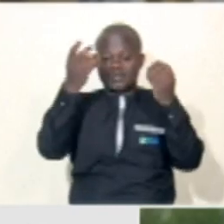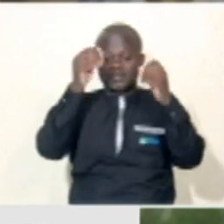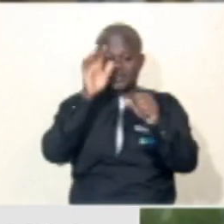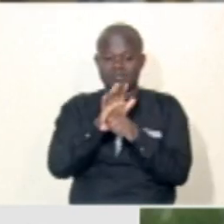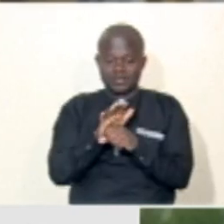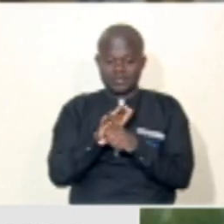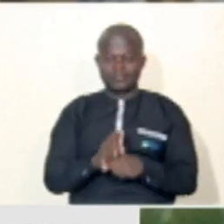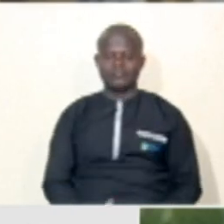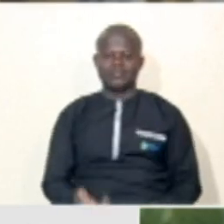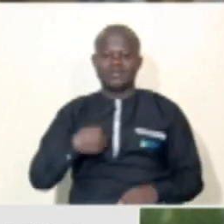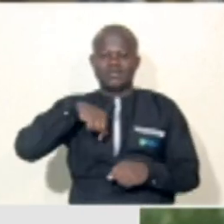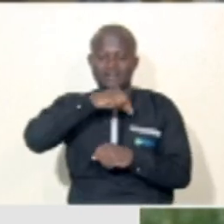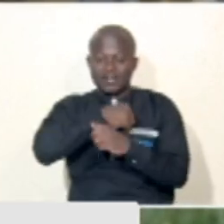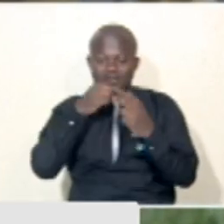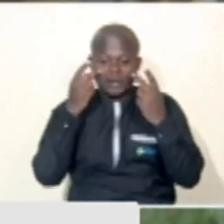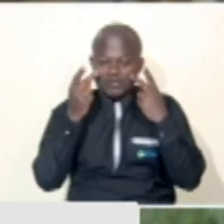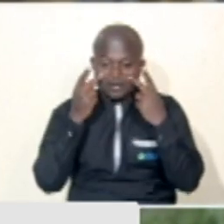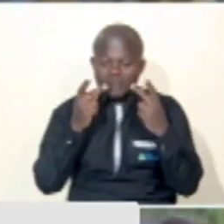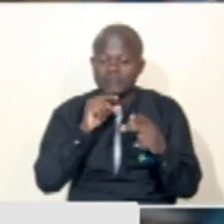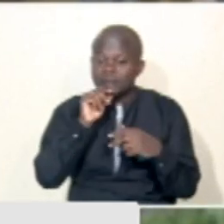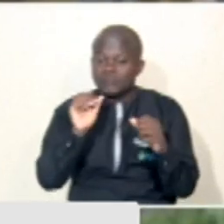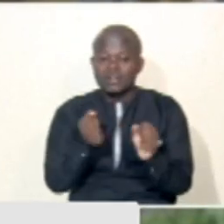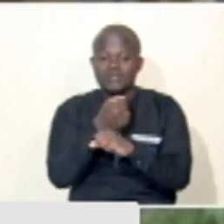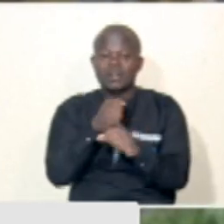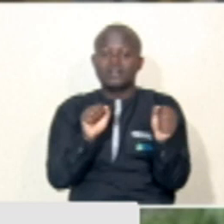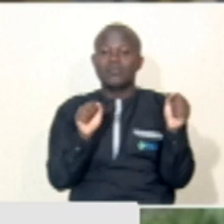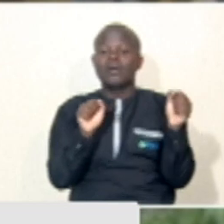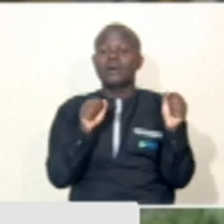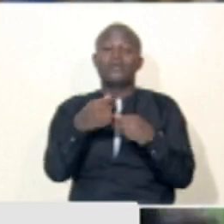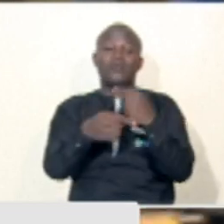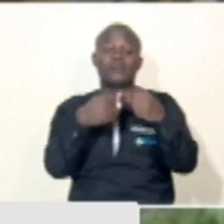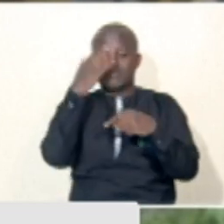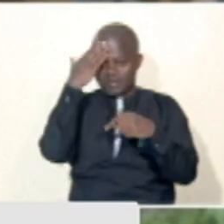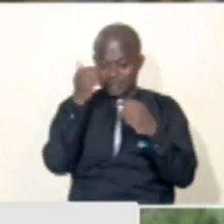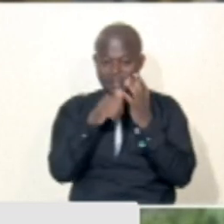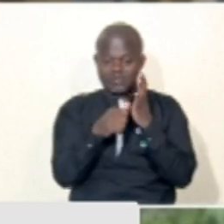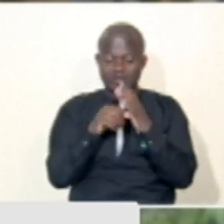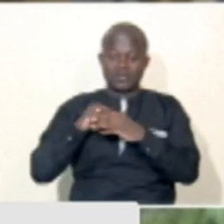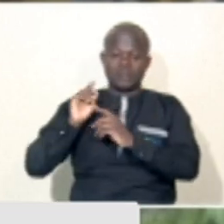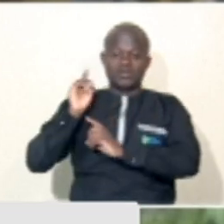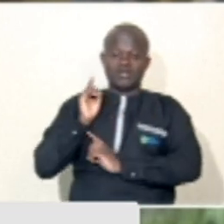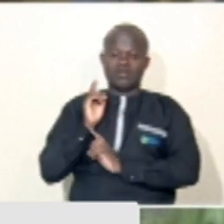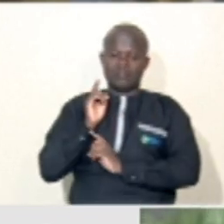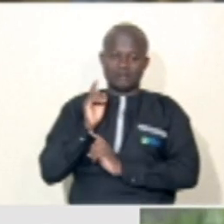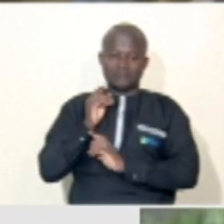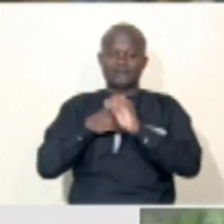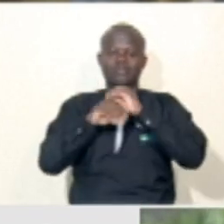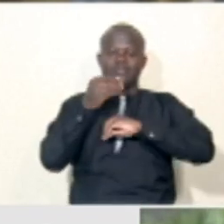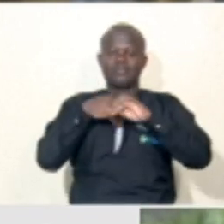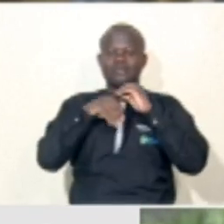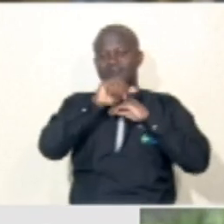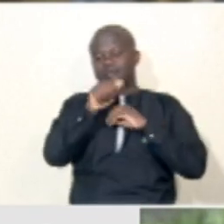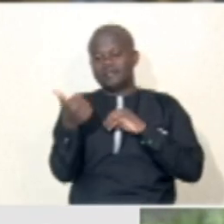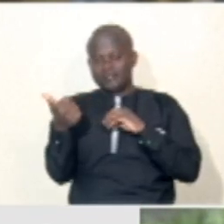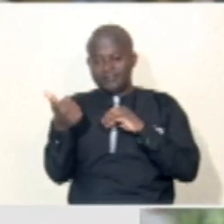benshi. Dusanga rero tutareka ngo bakomeze kubera ikibazo cy'umutekano w'ibicuruzwa bya